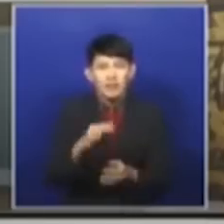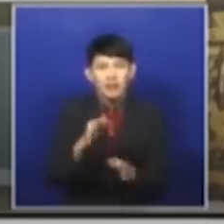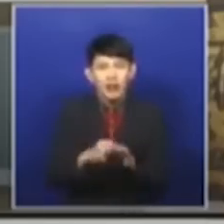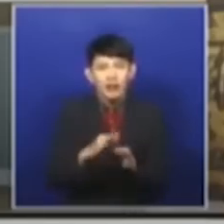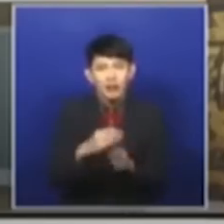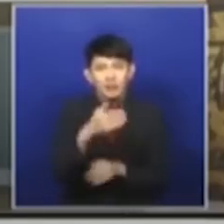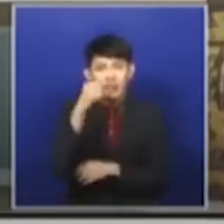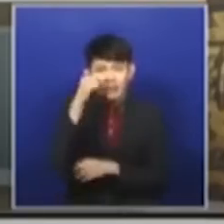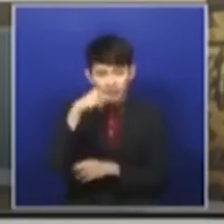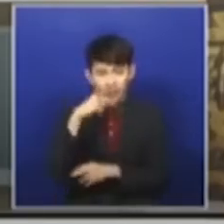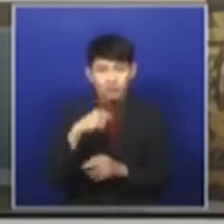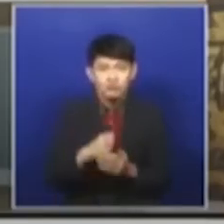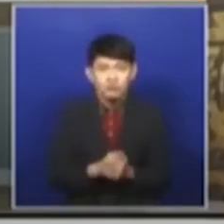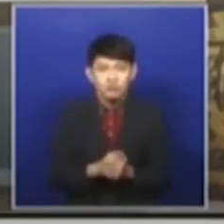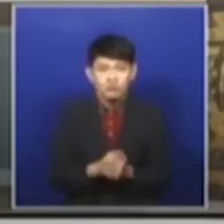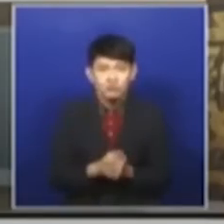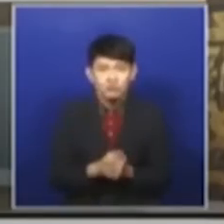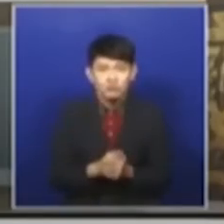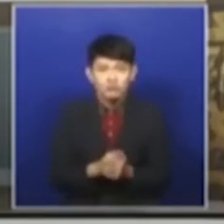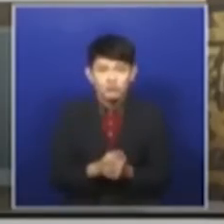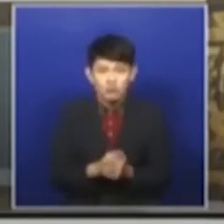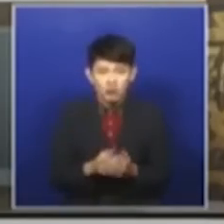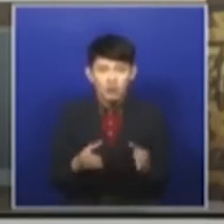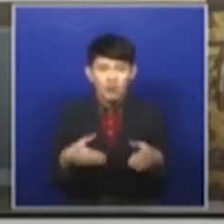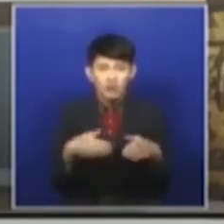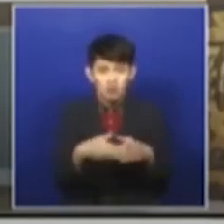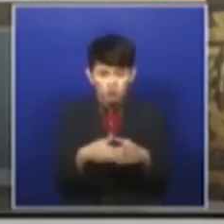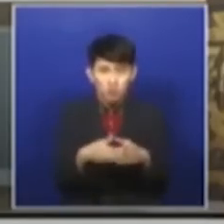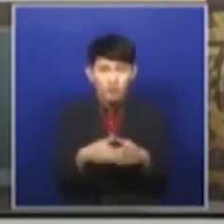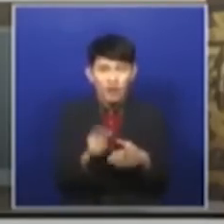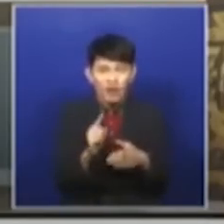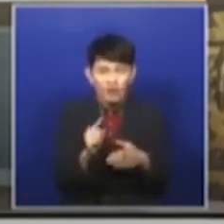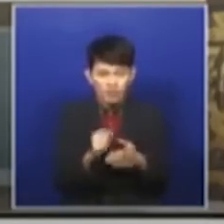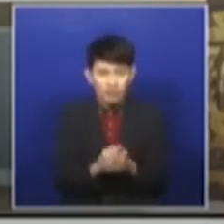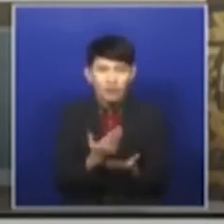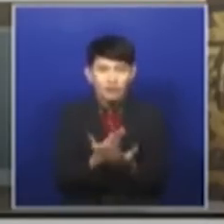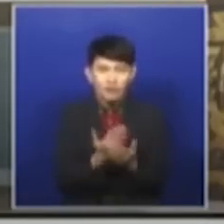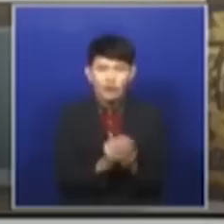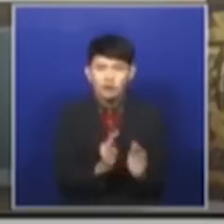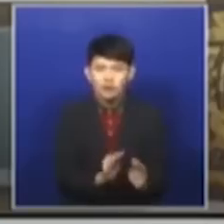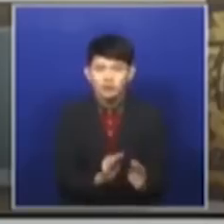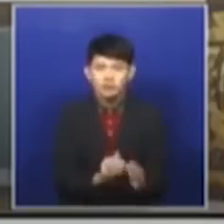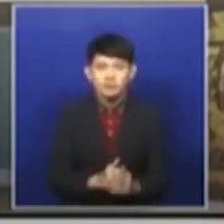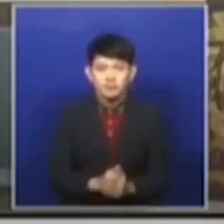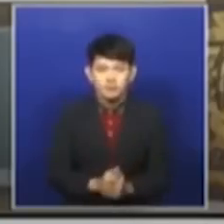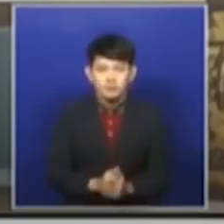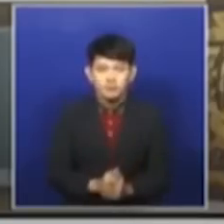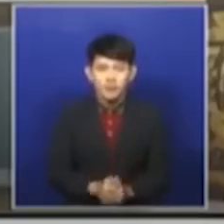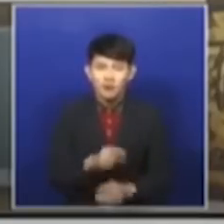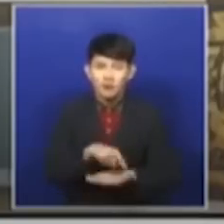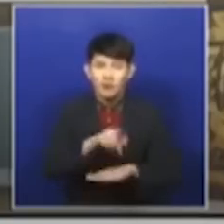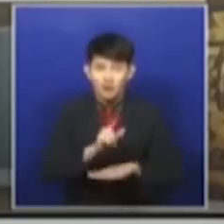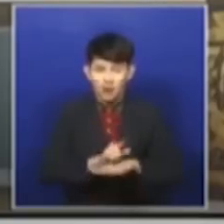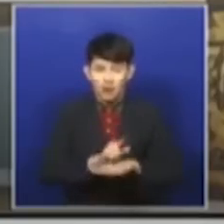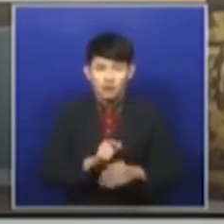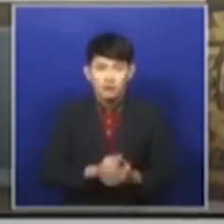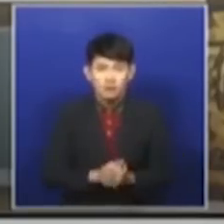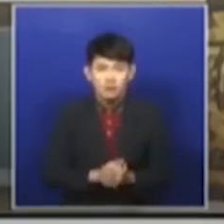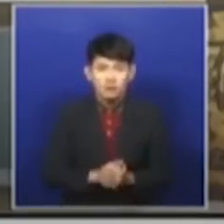หนดรวมทั้งต้องถูกจัดอยู่ในกลุ่ม investment grade ท่านประธานครับบริษัท